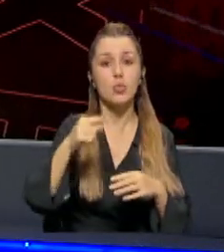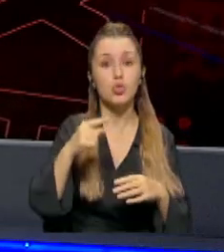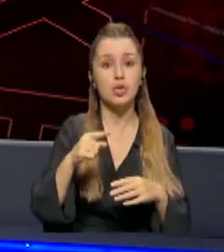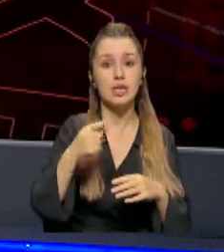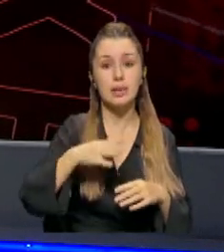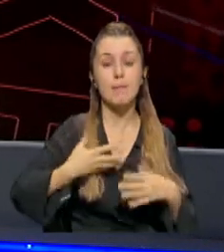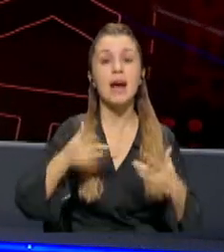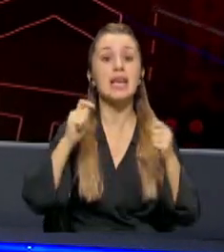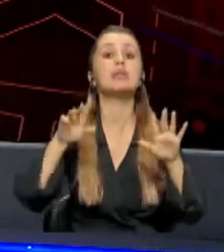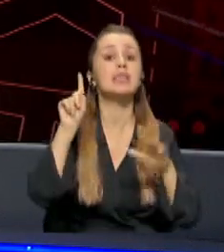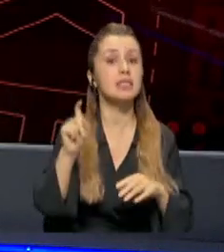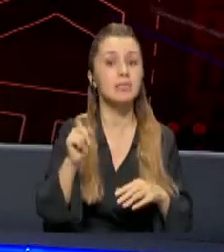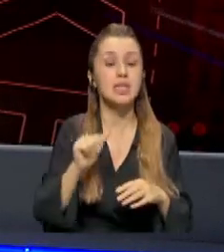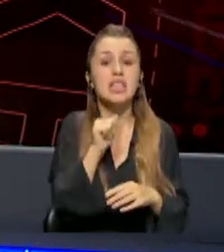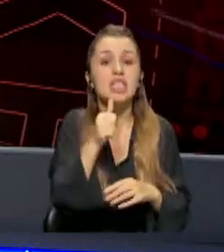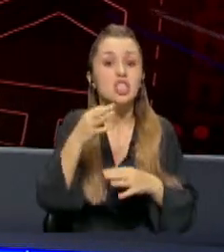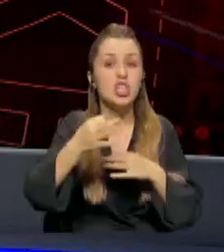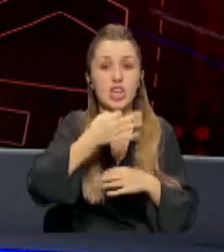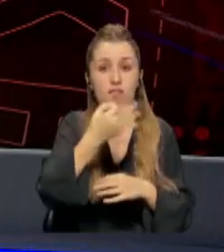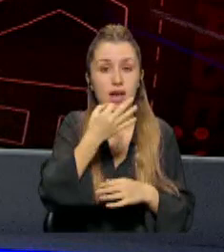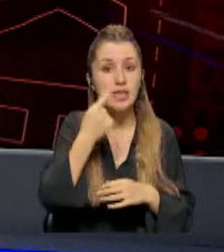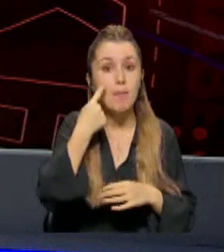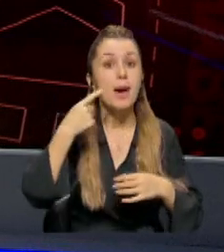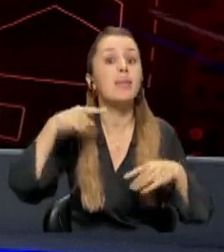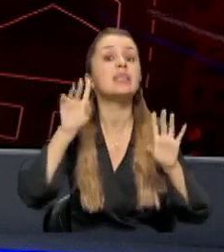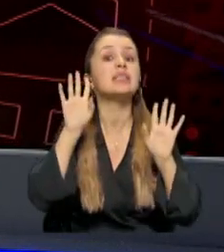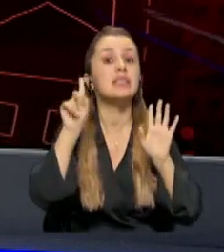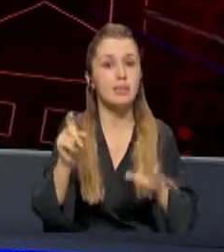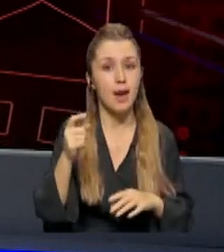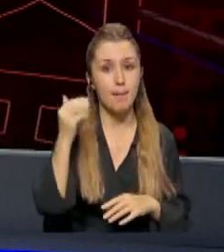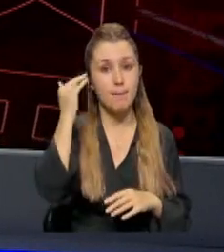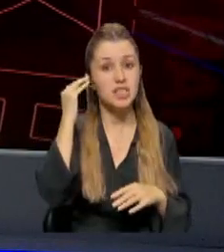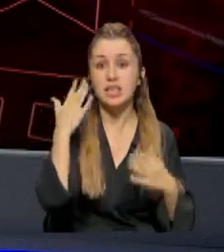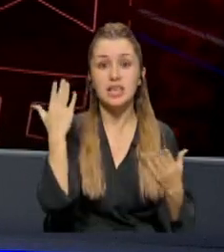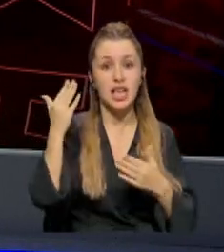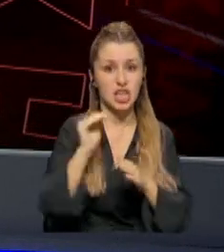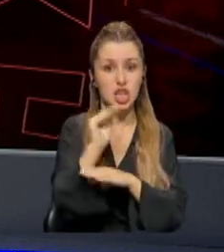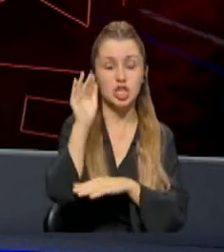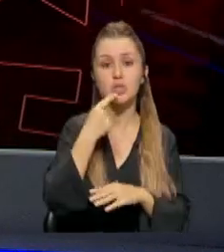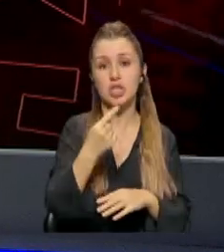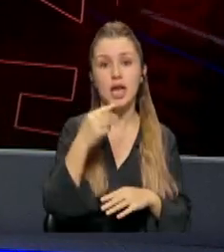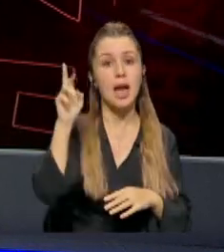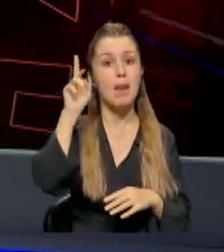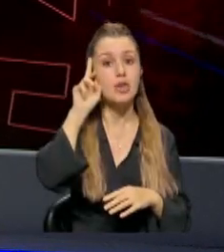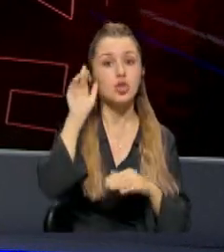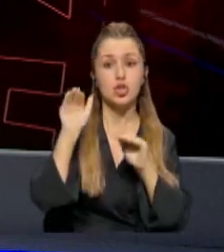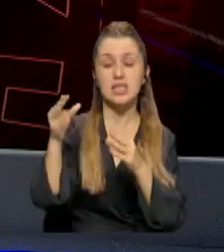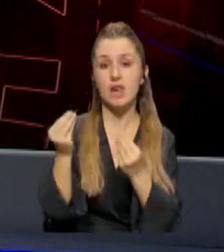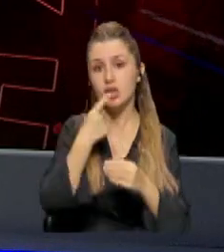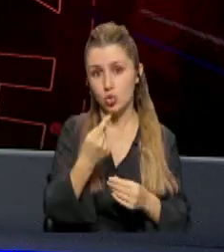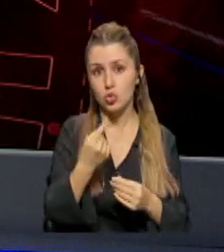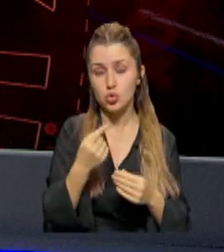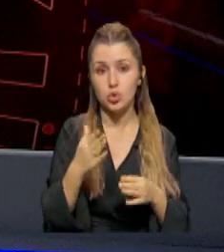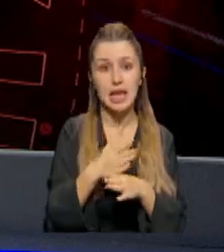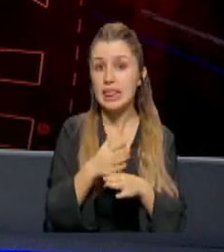hiç mi merak etmediniz? Hiç mi ifadesine bakmadınız? Başından ne geçmiş diye psikolojik destek verdiğinizi